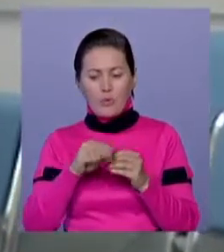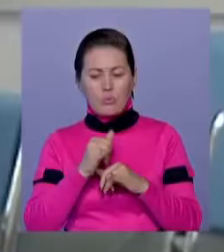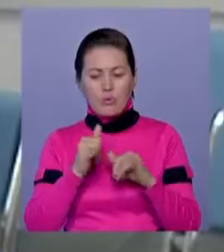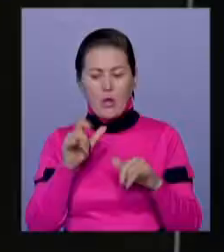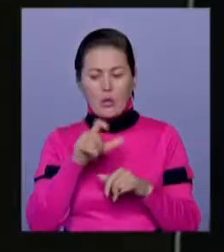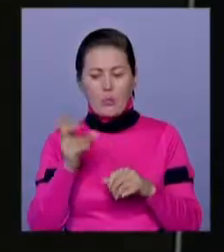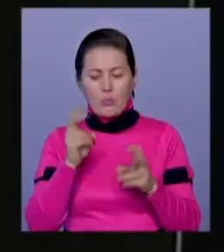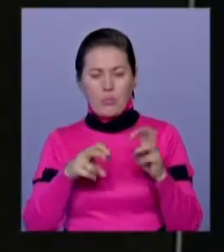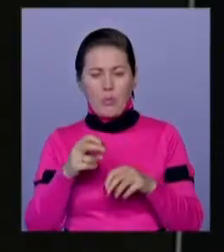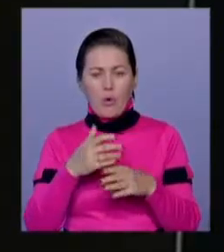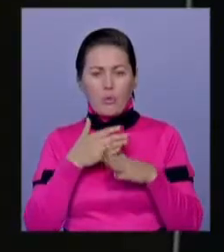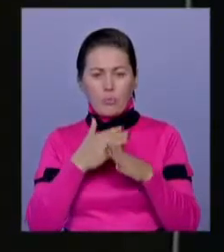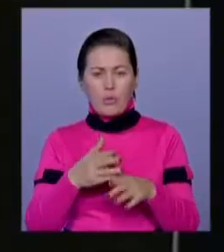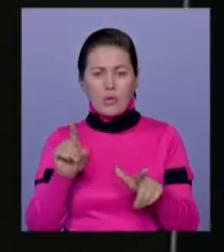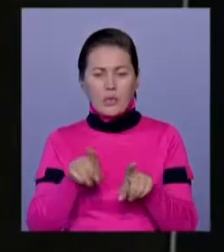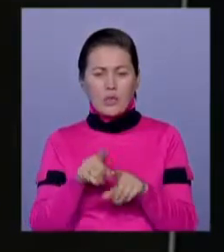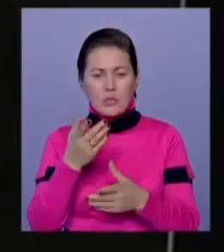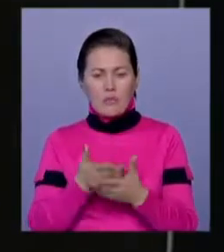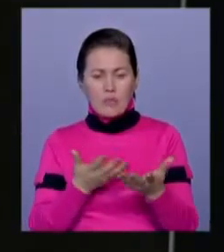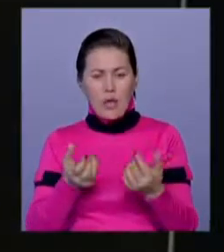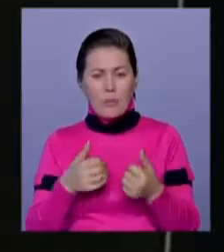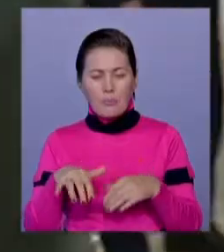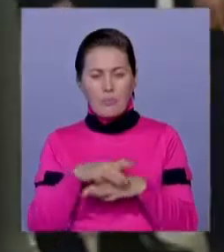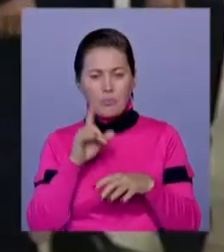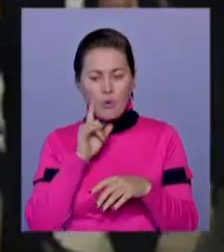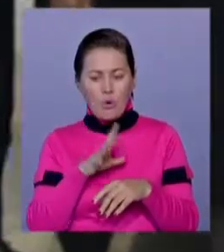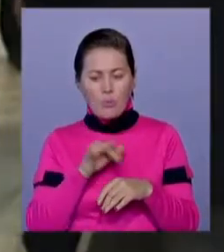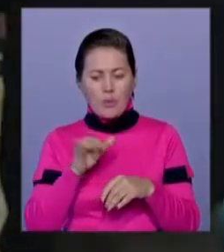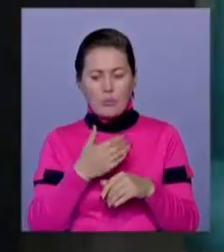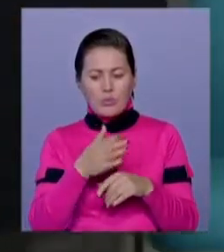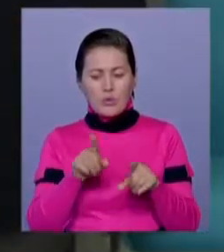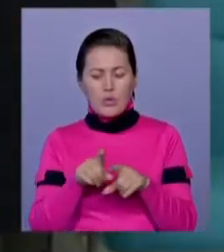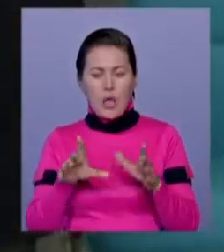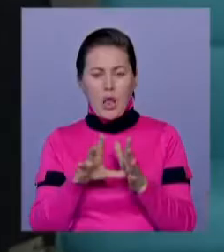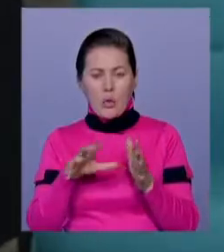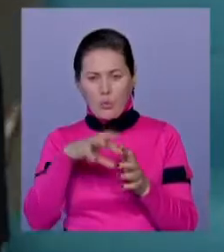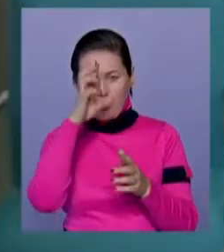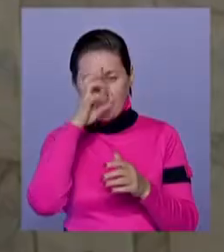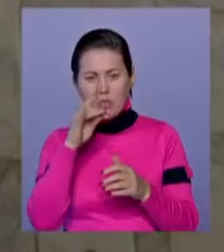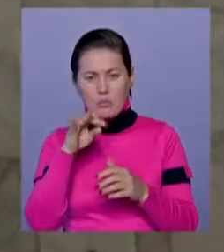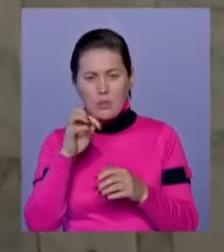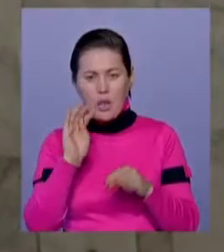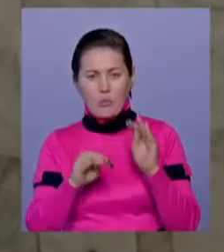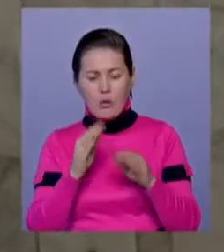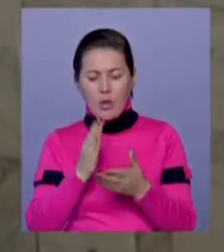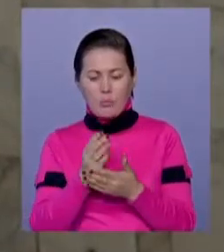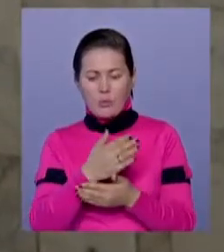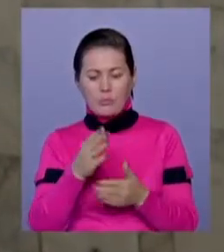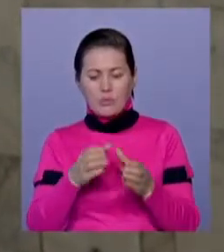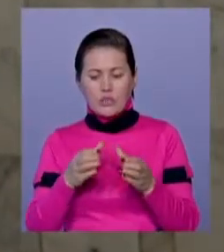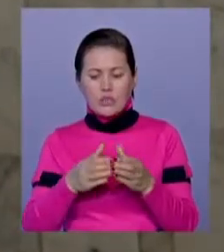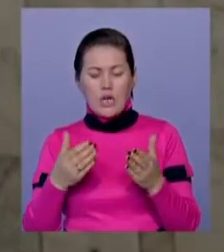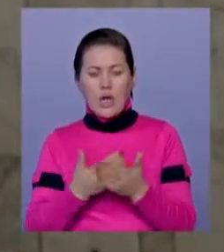адам келіп, тиісті көмекпен кеңес алады. Халыққа ыңғайлы болу үшін мұнда электрондық үкімет терминалдары қойылған. Енді партияның